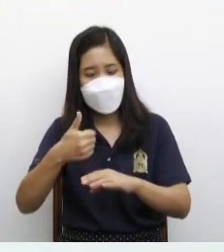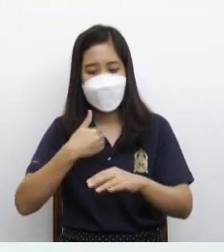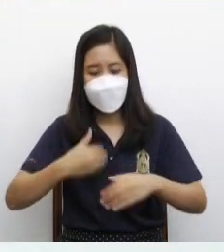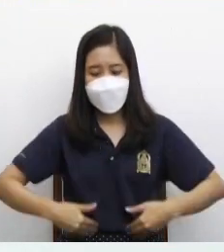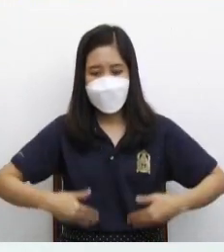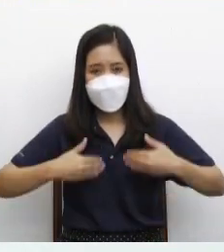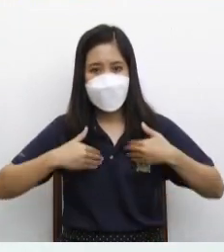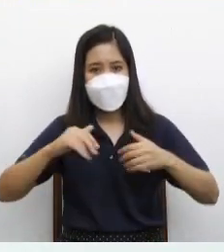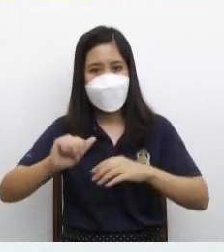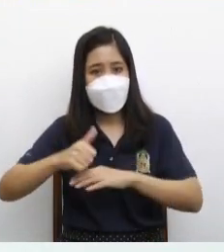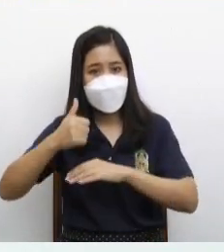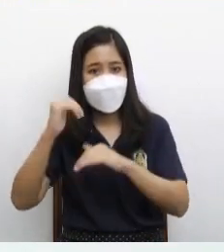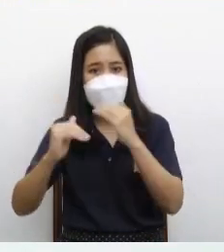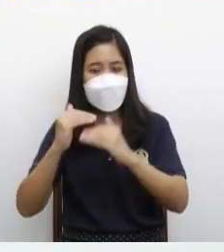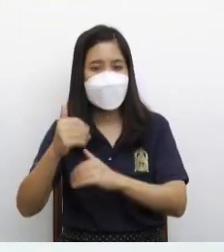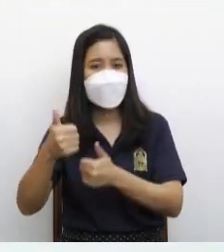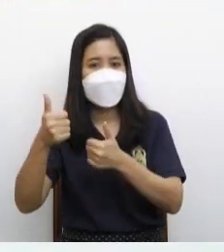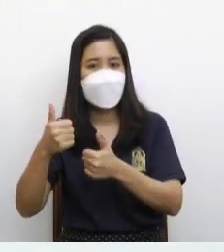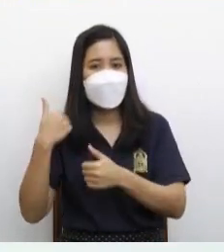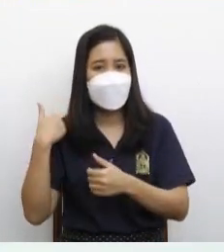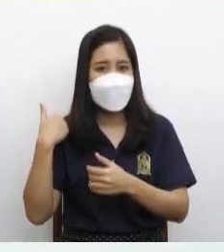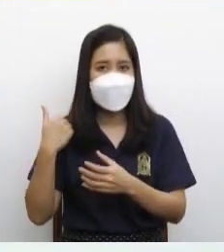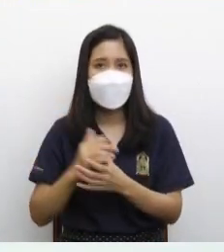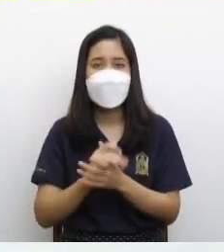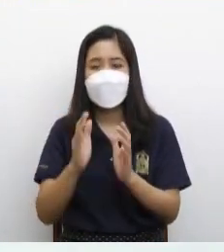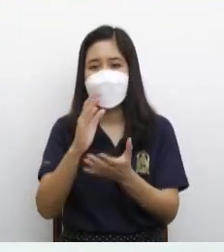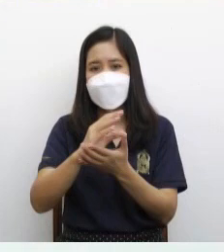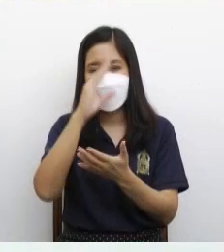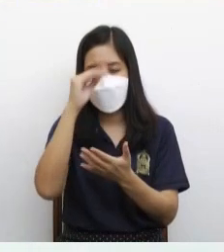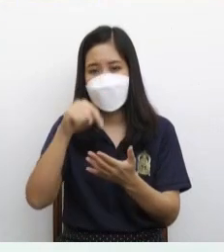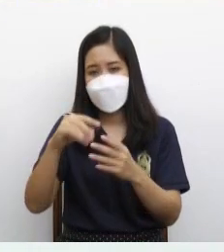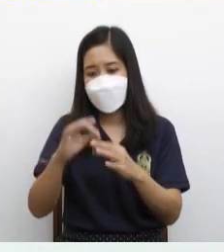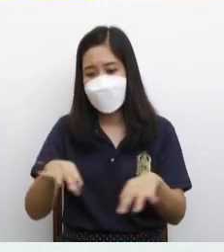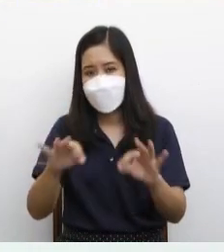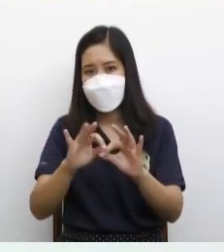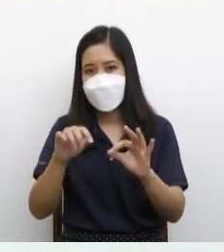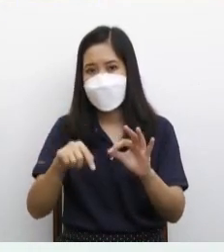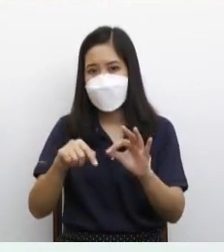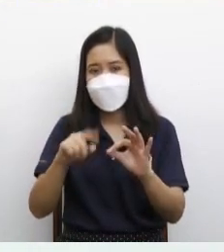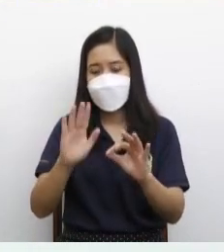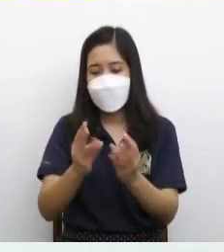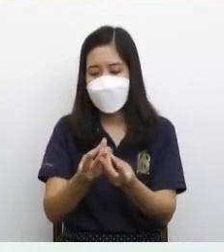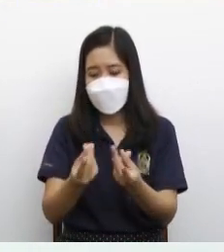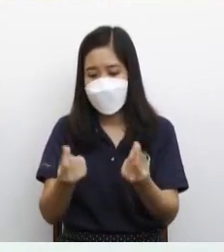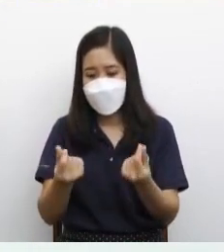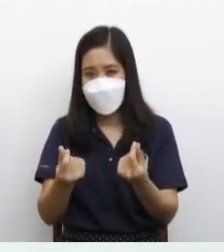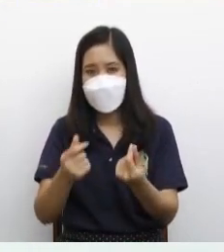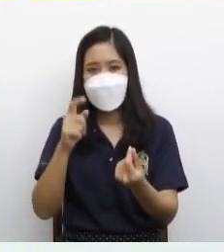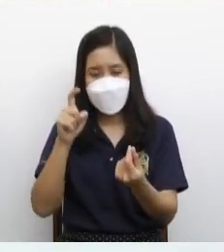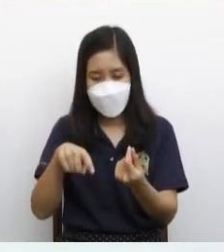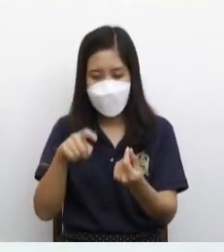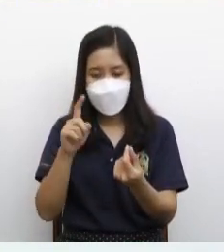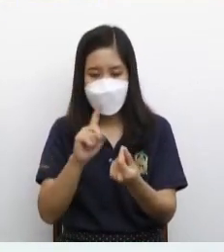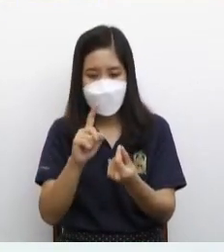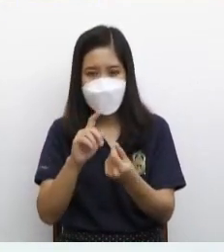ดังนั้นการทำให้สถานศึกษามีคุณภาพนั้นก็เป็นอีกเรื่องนึงที่ทางเขตพื้นที่ที่อาจจะต้องได้ทำ